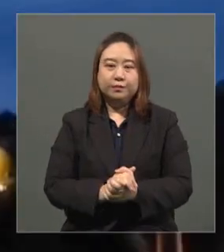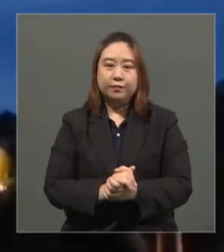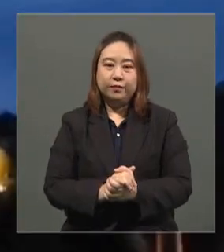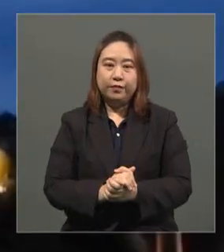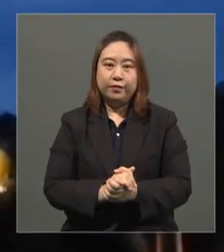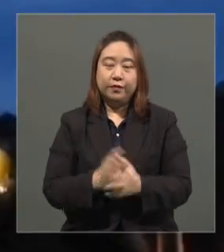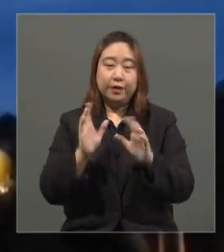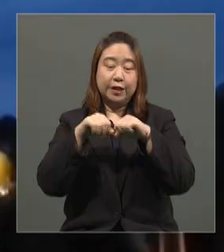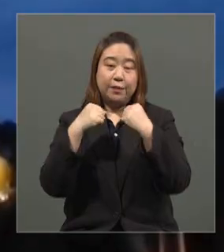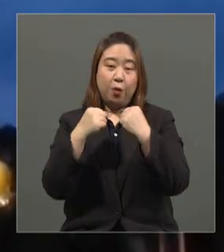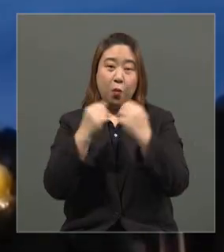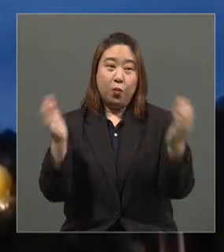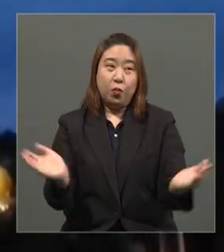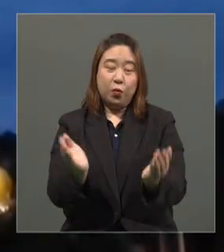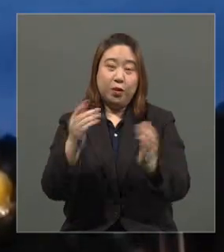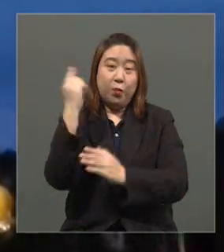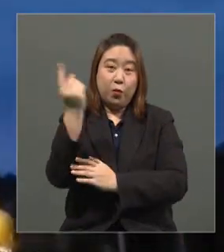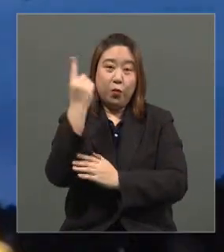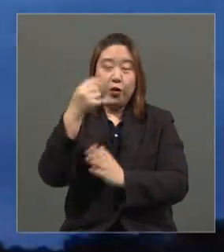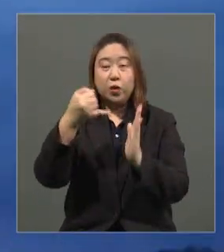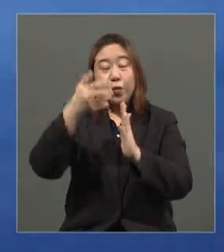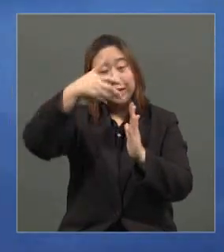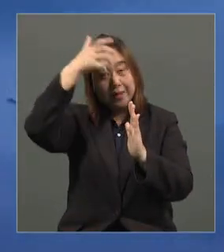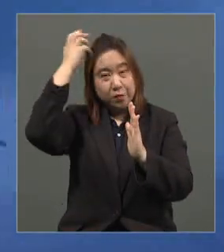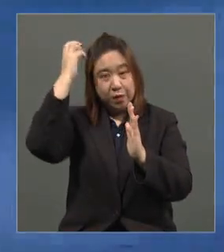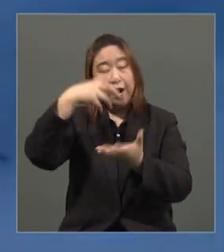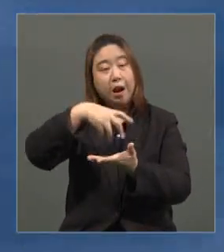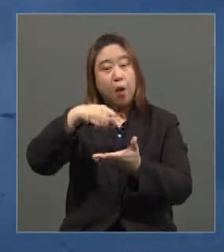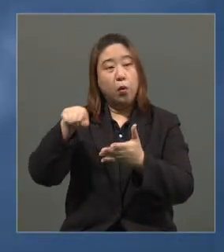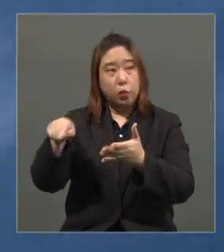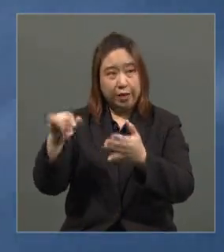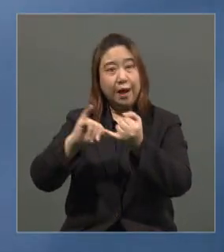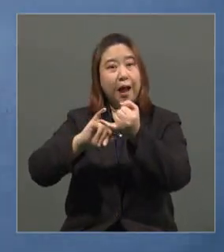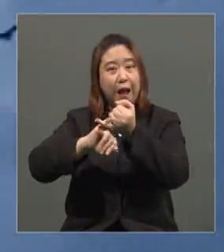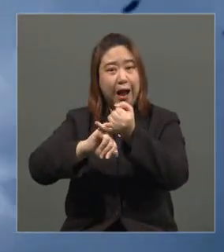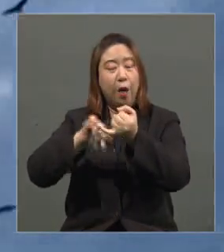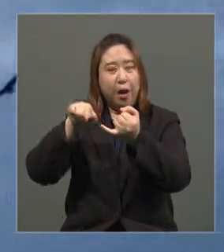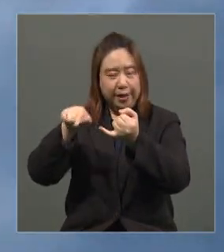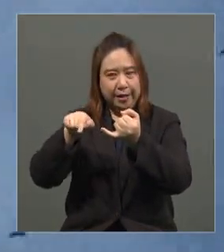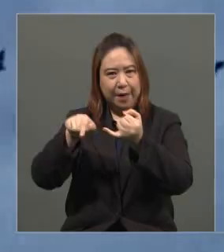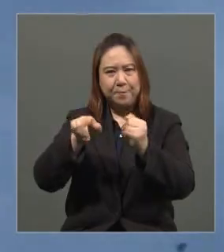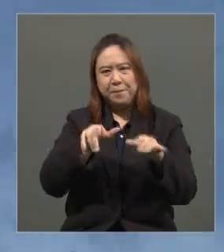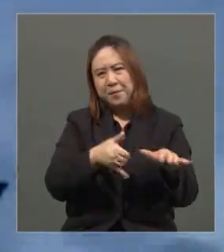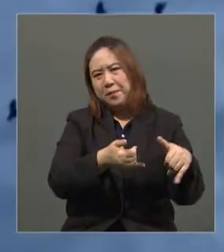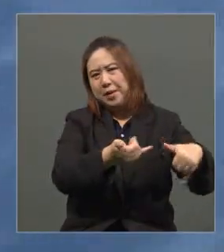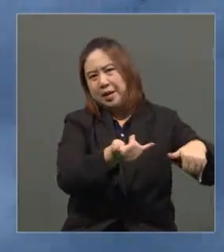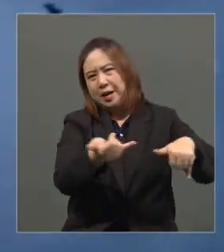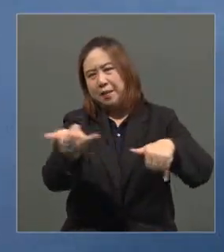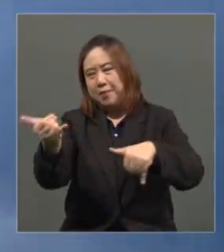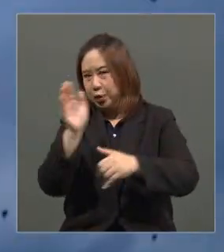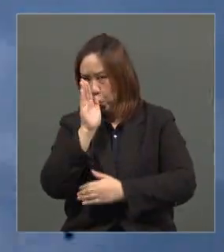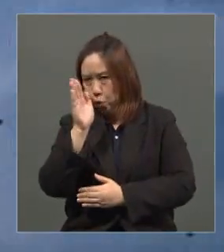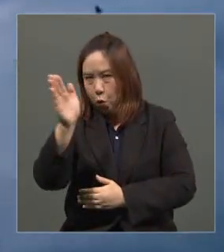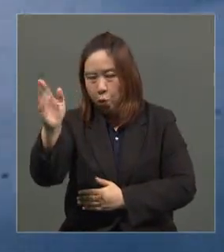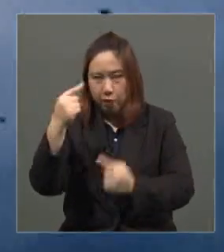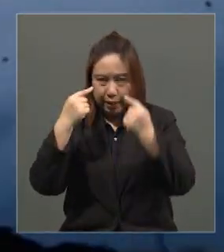ทางสมาคมส่งเสริมการท่องเที่ยวจังหวัดสิงห์บุรีก็ให้ข้อมูลนะคะว่าฝูงค้างคาวแม่ไก่นั้นบินเป็นเส้นตรงเนื่องจากใช้สายตานำทางโดยเฉ